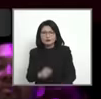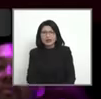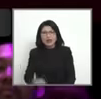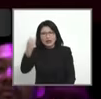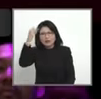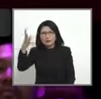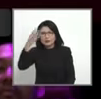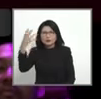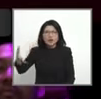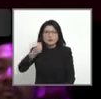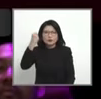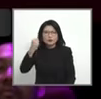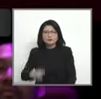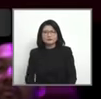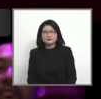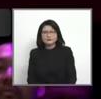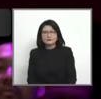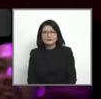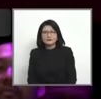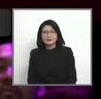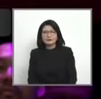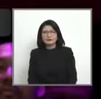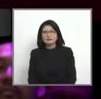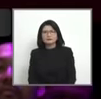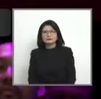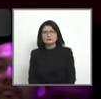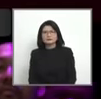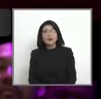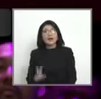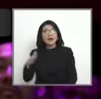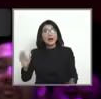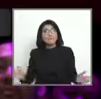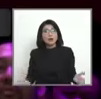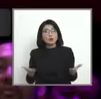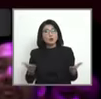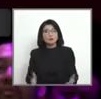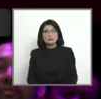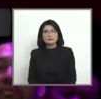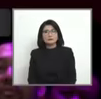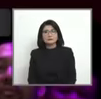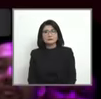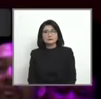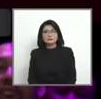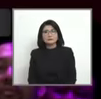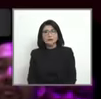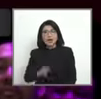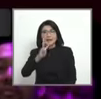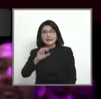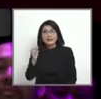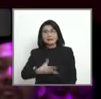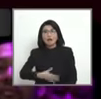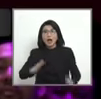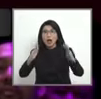hal itu penting e untuk dihighlight karena memang ini bisa menjadi sebuah ancaman praktik demokrasi yang